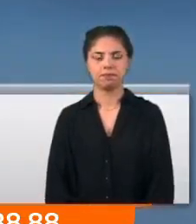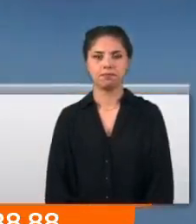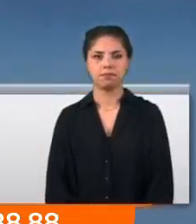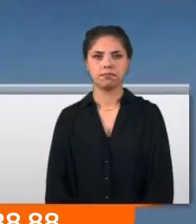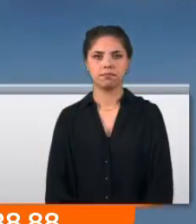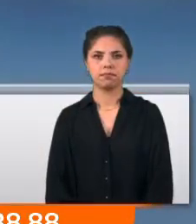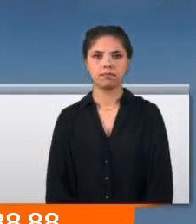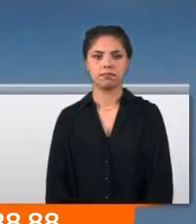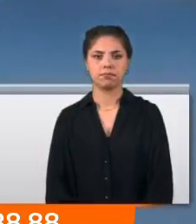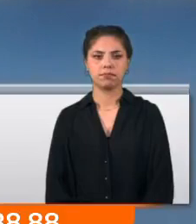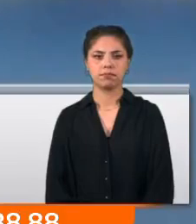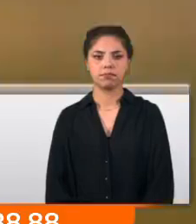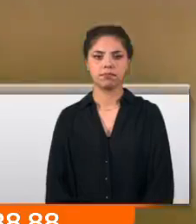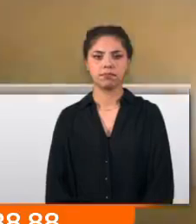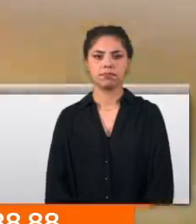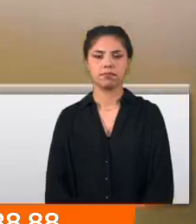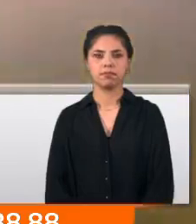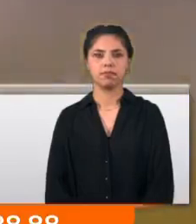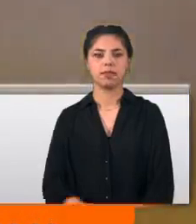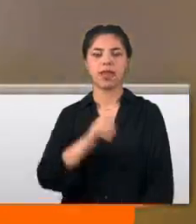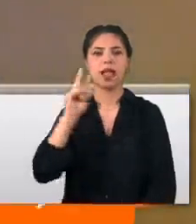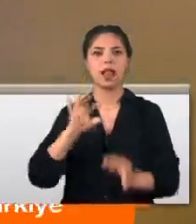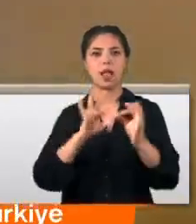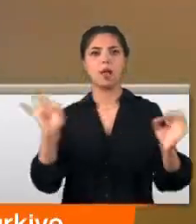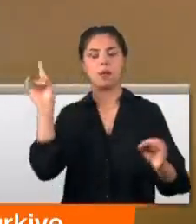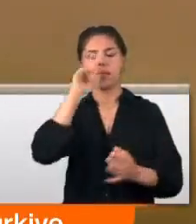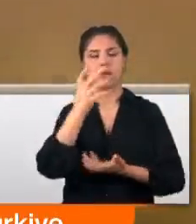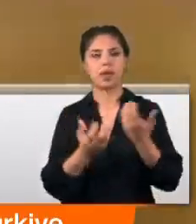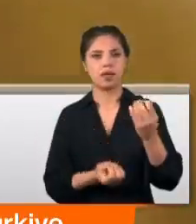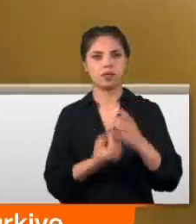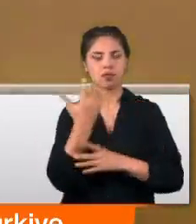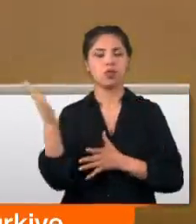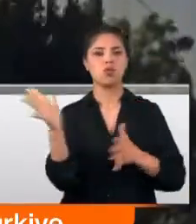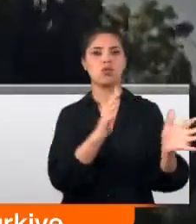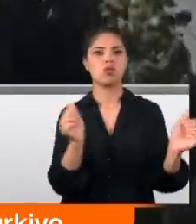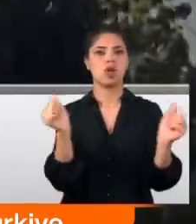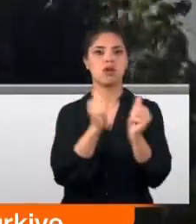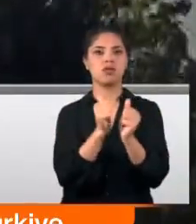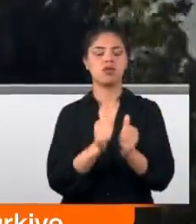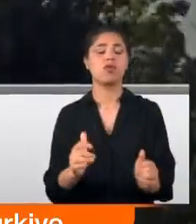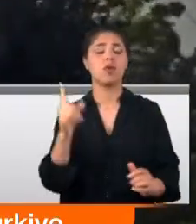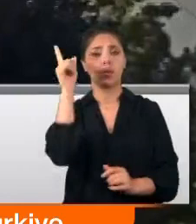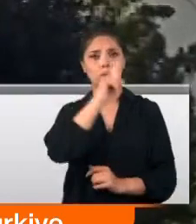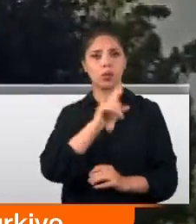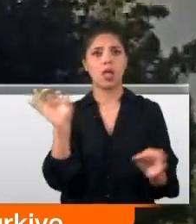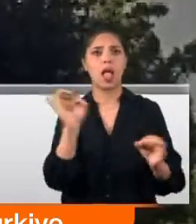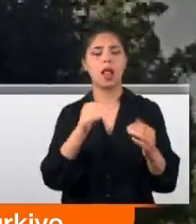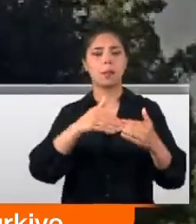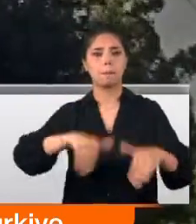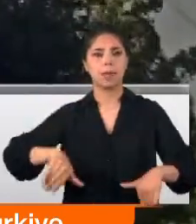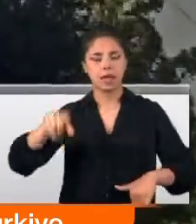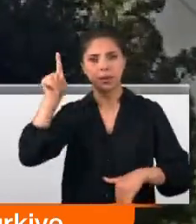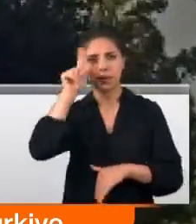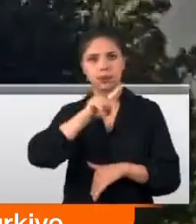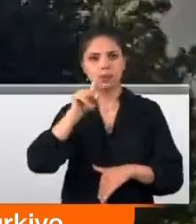Datça cayır cayır yanıyor. Elektrik hattından çıkan yangın rüzgarın etkisiyle büyüdü. Erken müdahaleyle